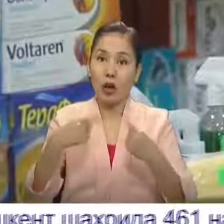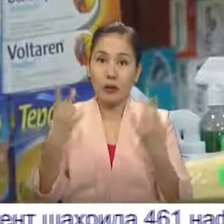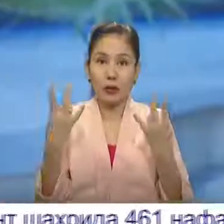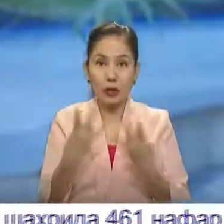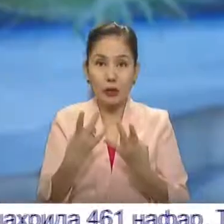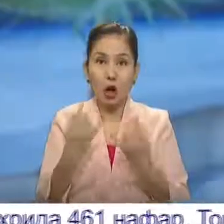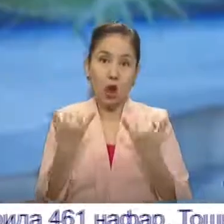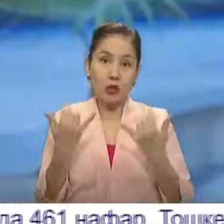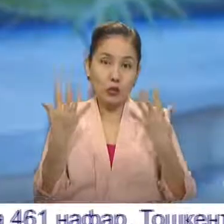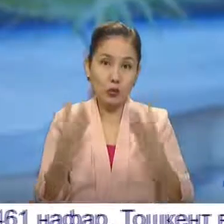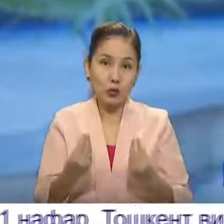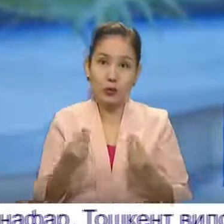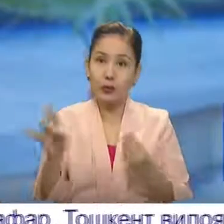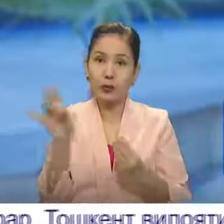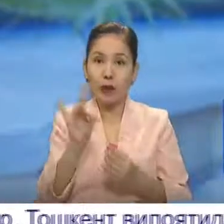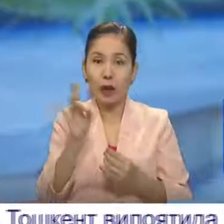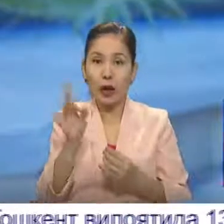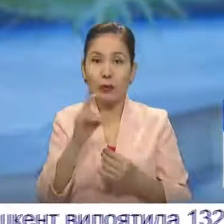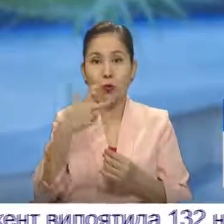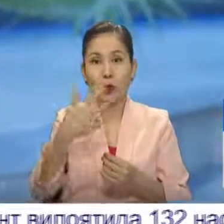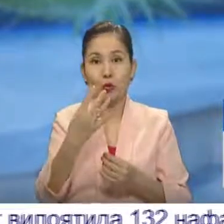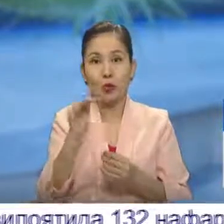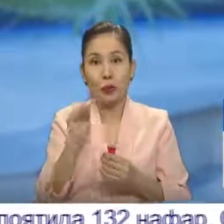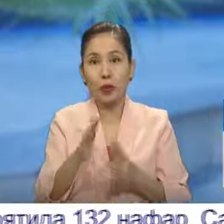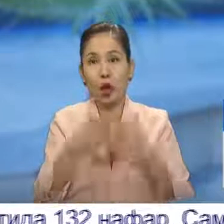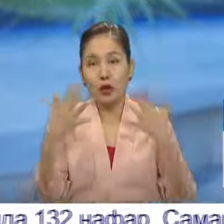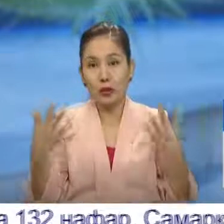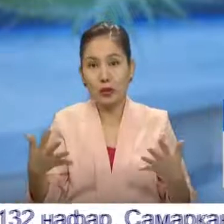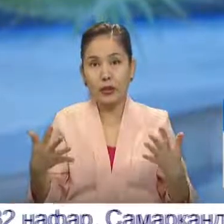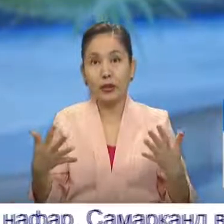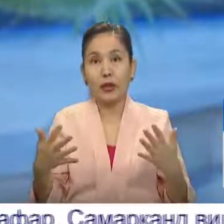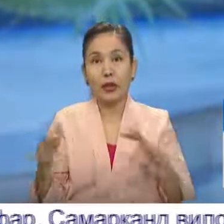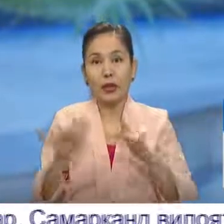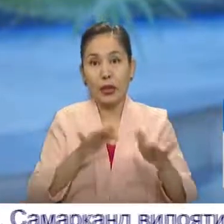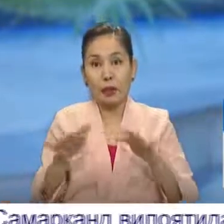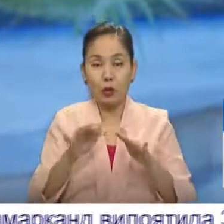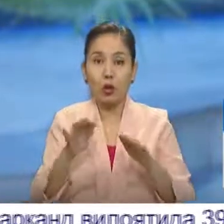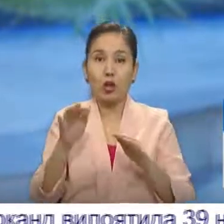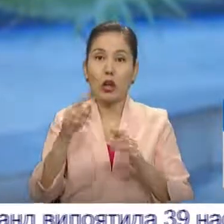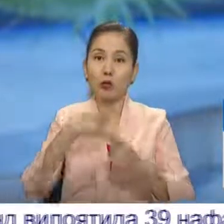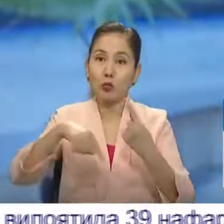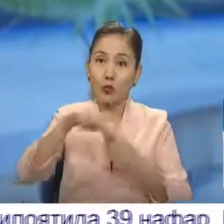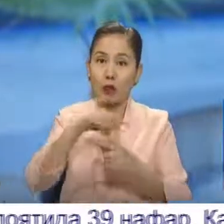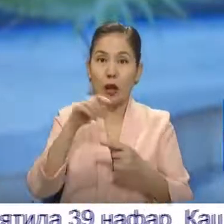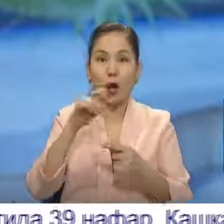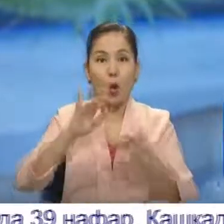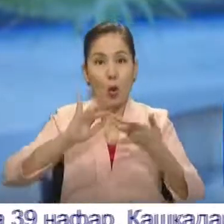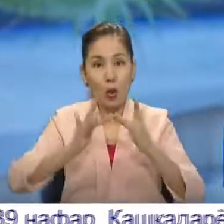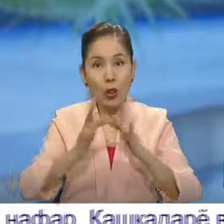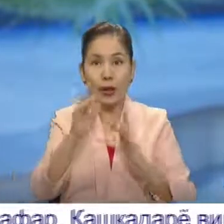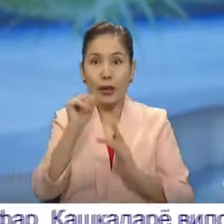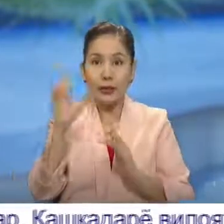qilmoqda. Hozirgi kunda respublikamizda 34 mingdan ortiq tadbirkorlik subyektlari onlayn nazorat